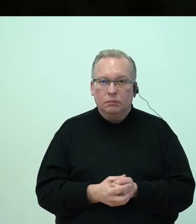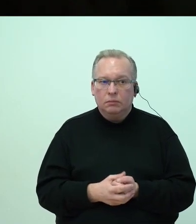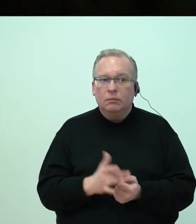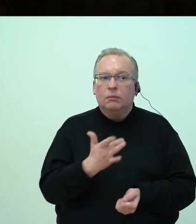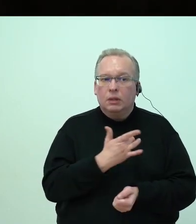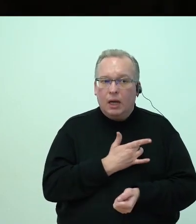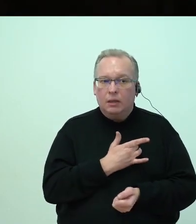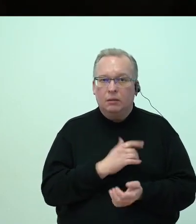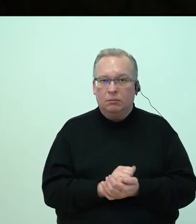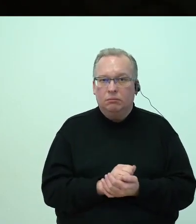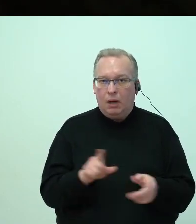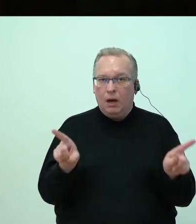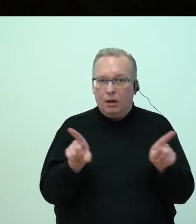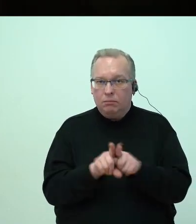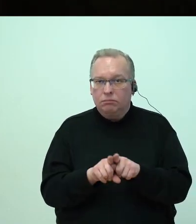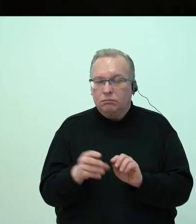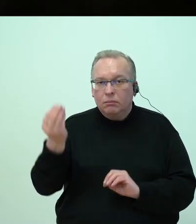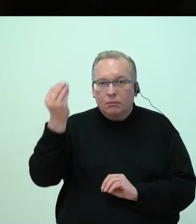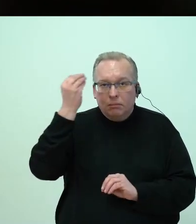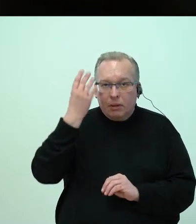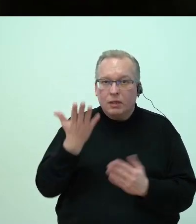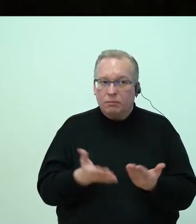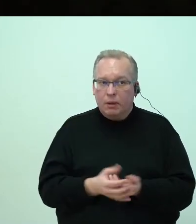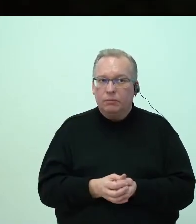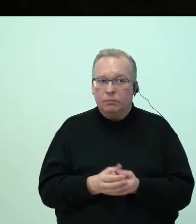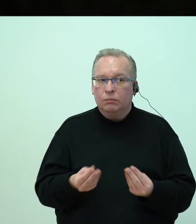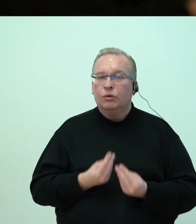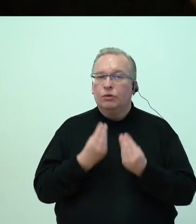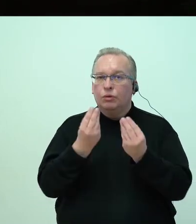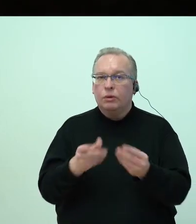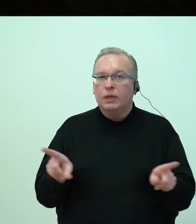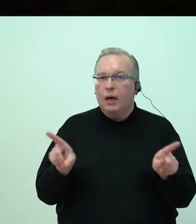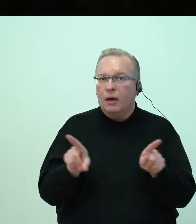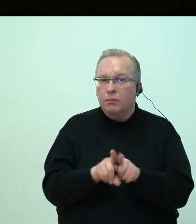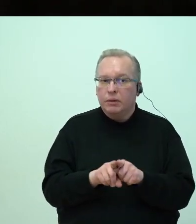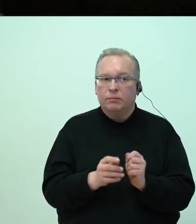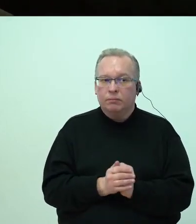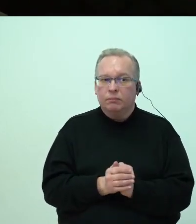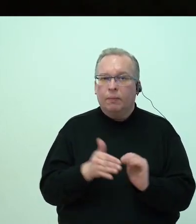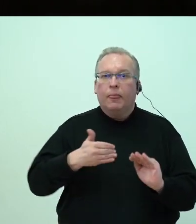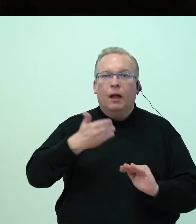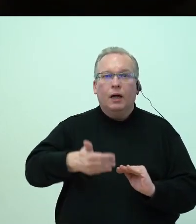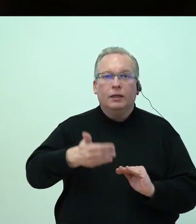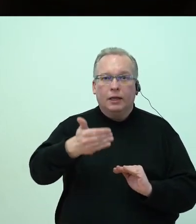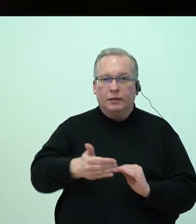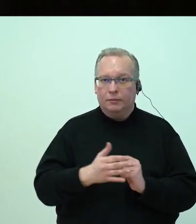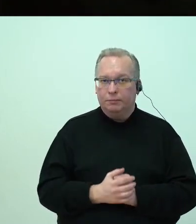Ir galbūt netgi tam tikrą prasme suformuos tą ateitį.